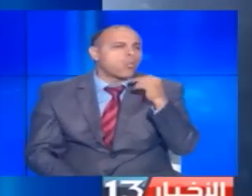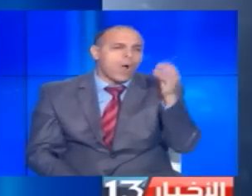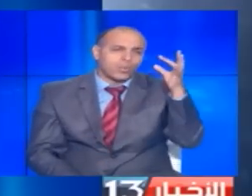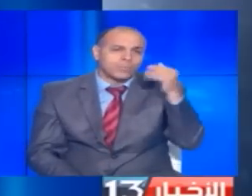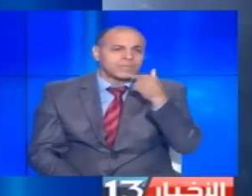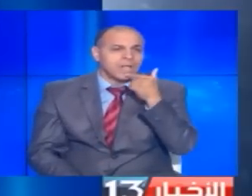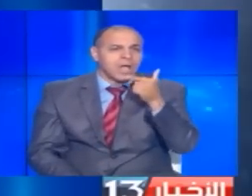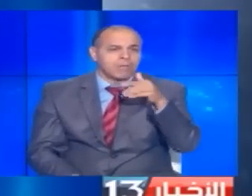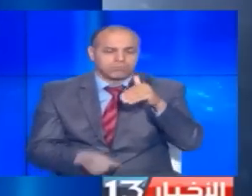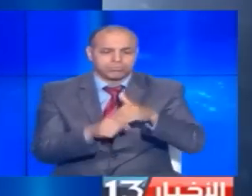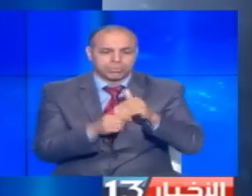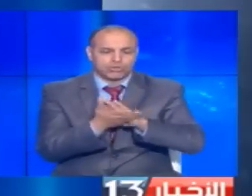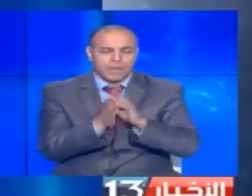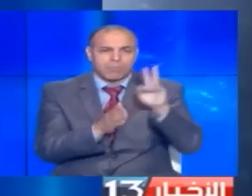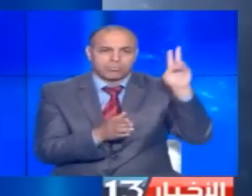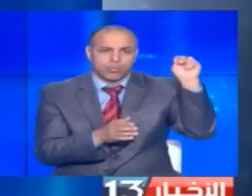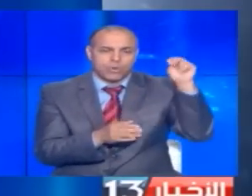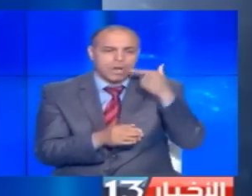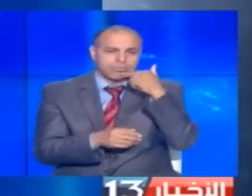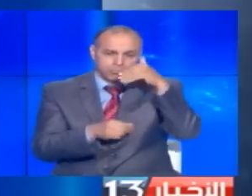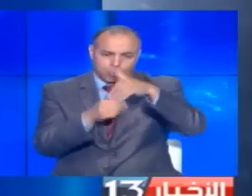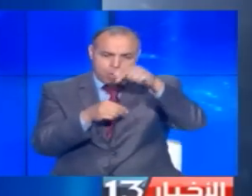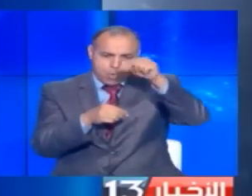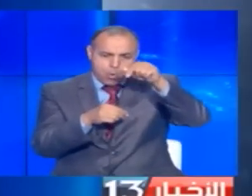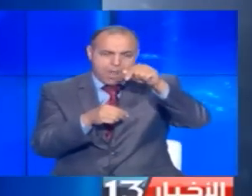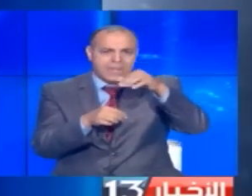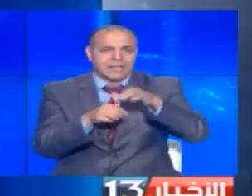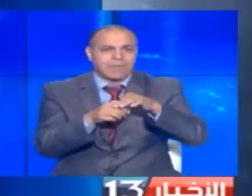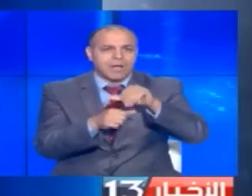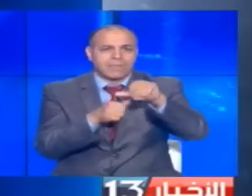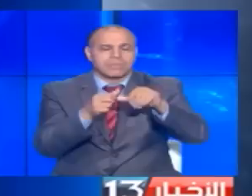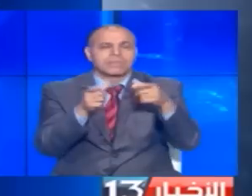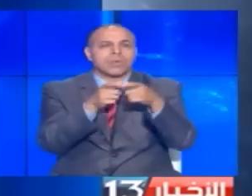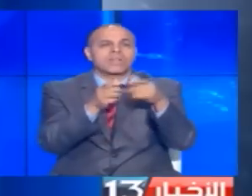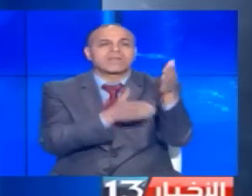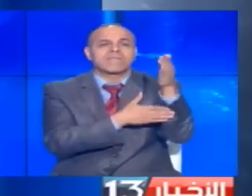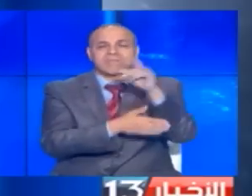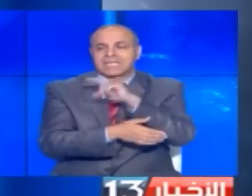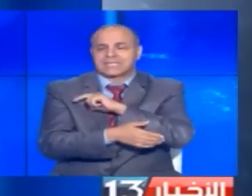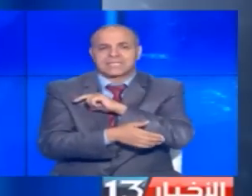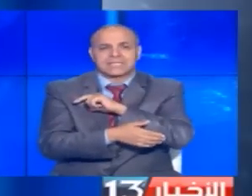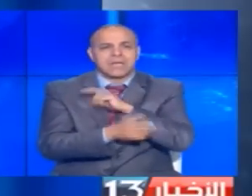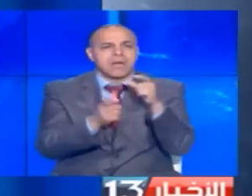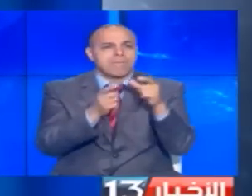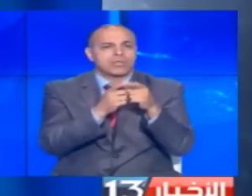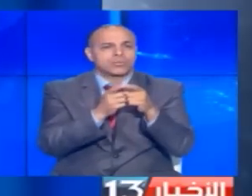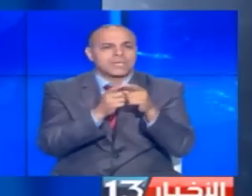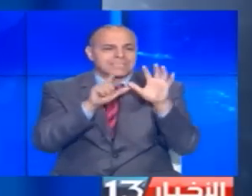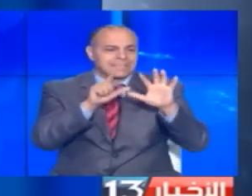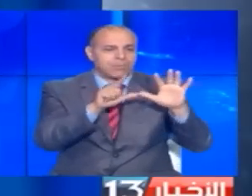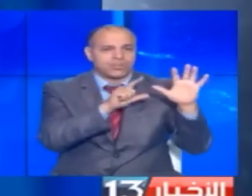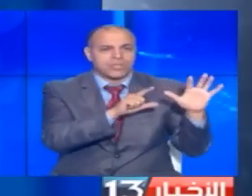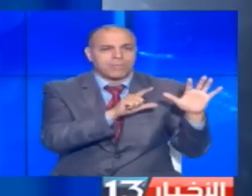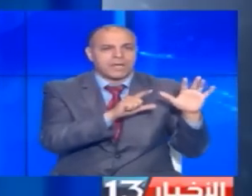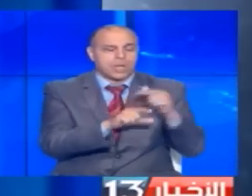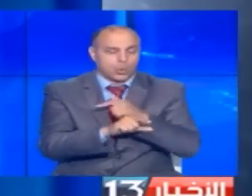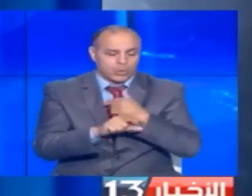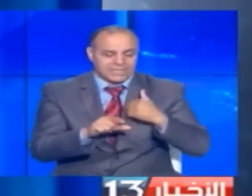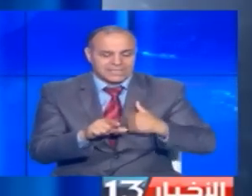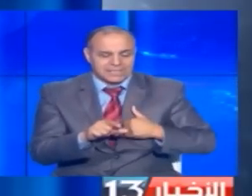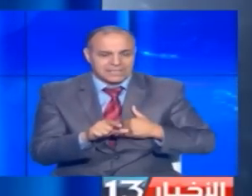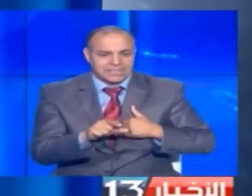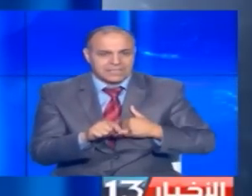الأثناء صوتت الجمعية العامة للأمم المتحدة على انتخاب دولة فلسطين لرئاسة مجموعة 77 والصين خلال